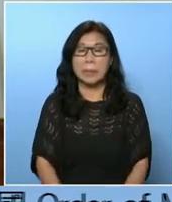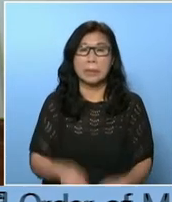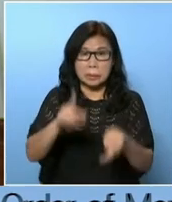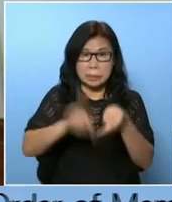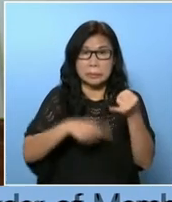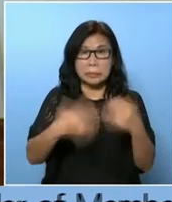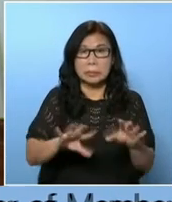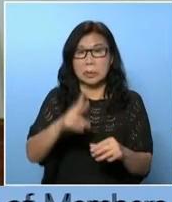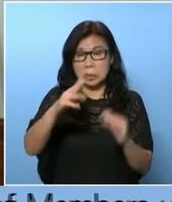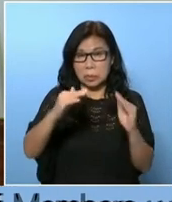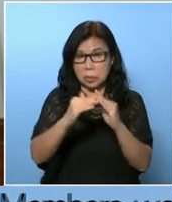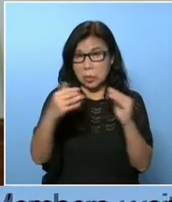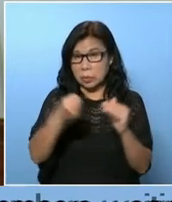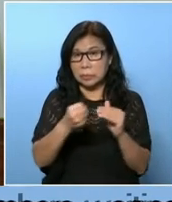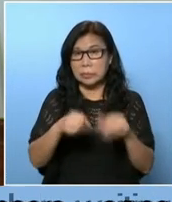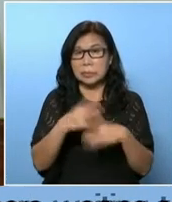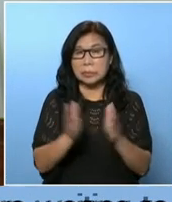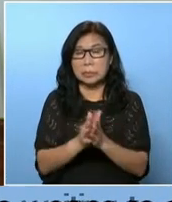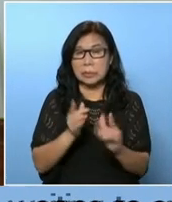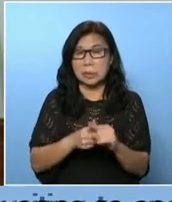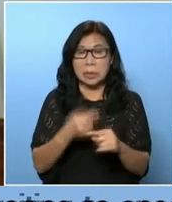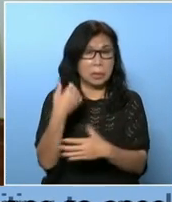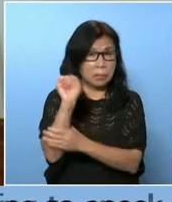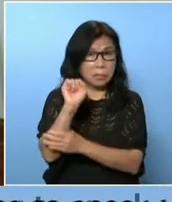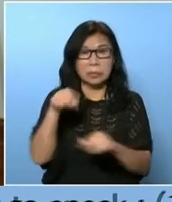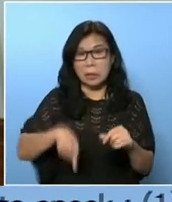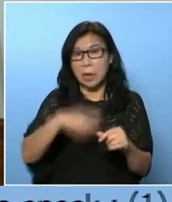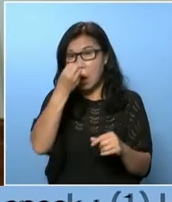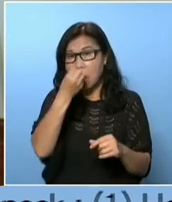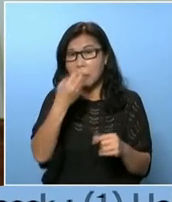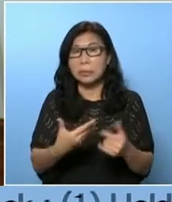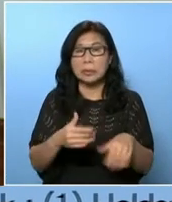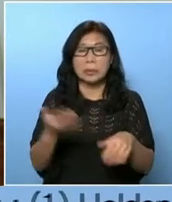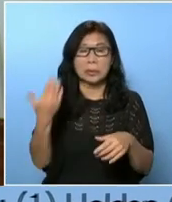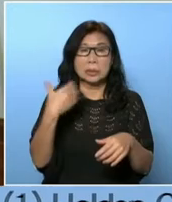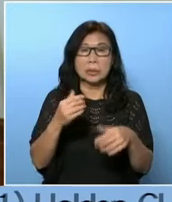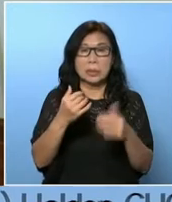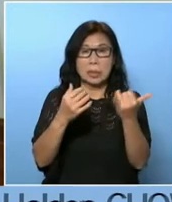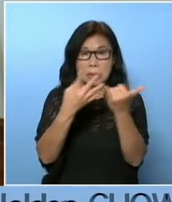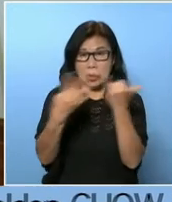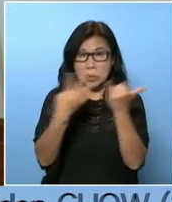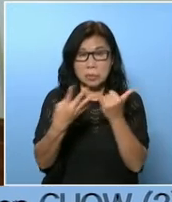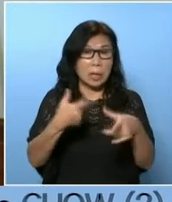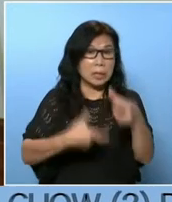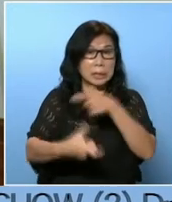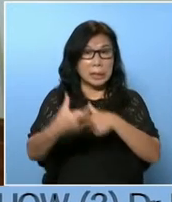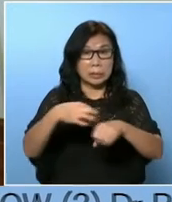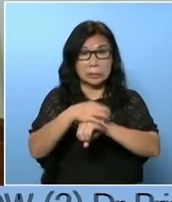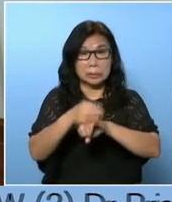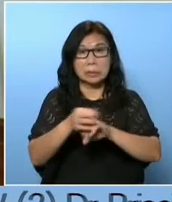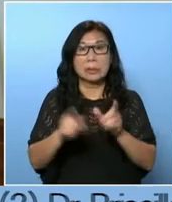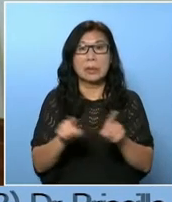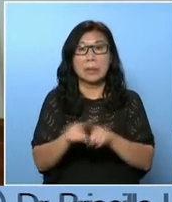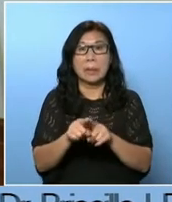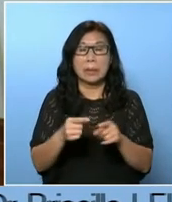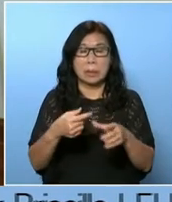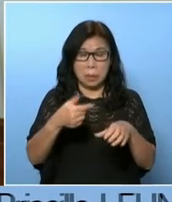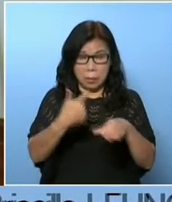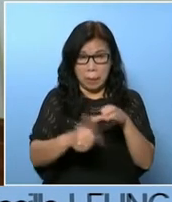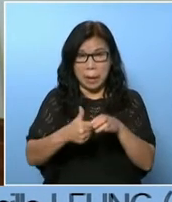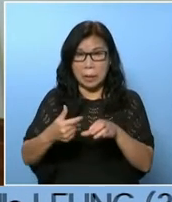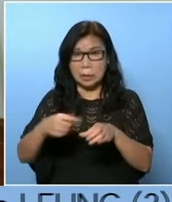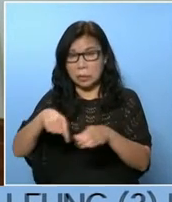最後局長亦難以否定香港在64個經濟體系中仍是貧富懸殊